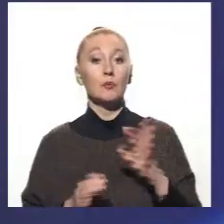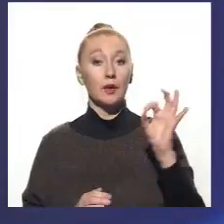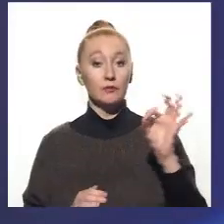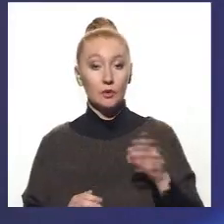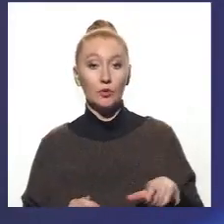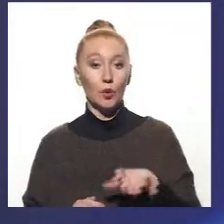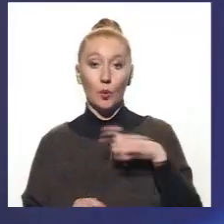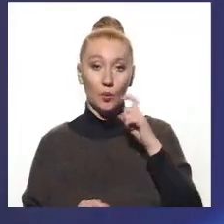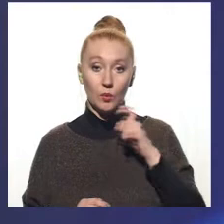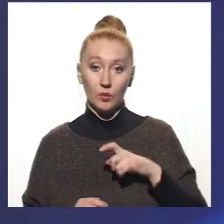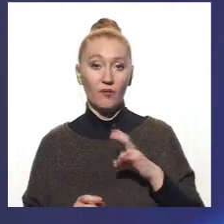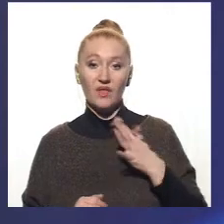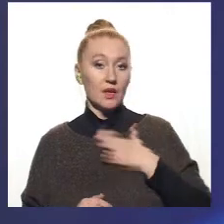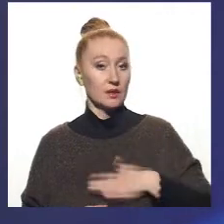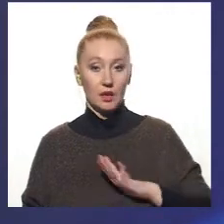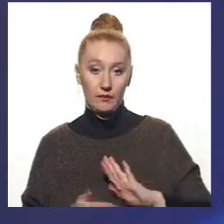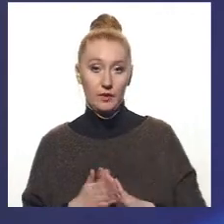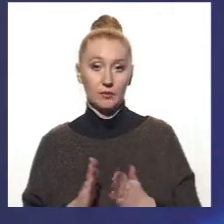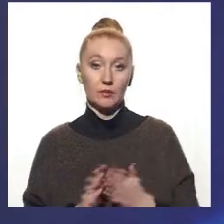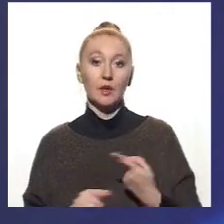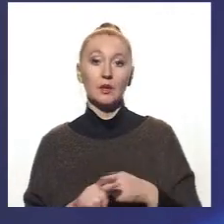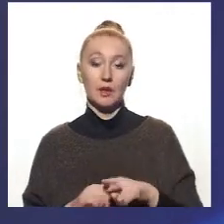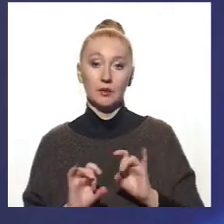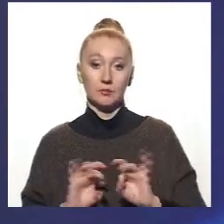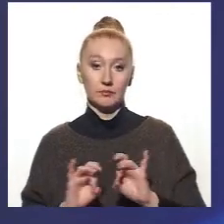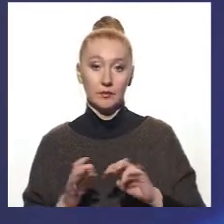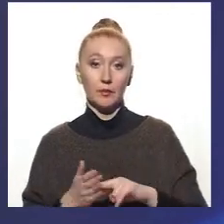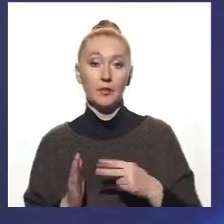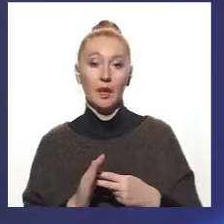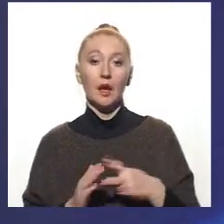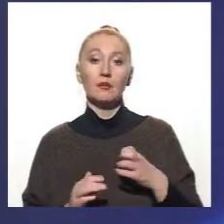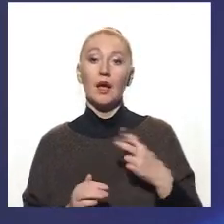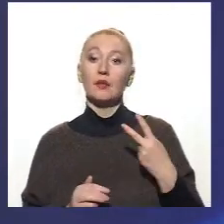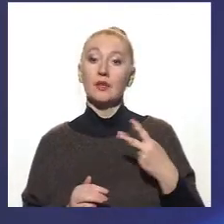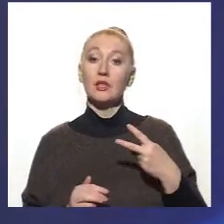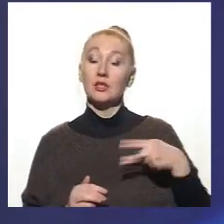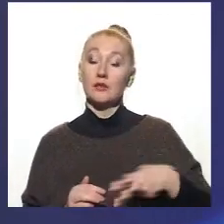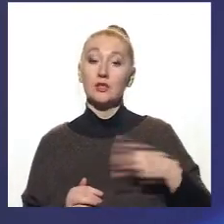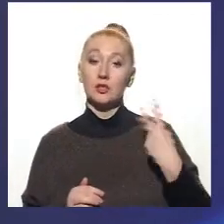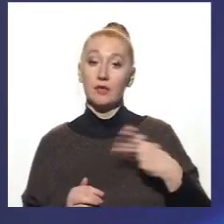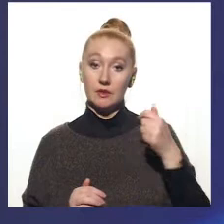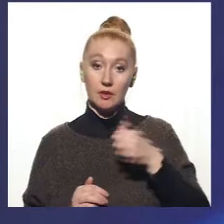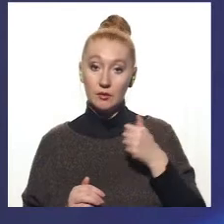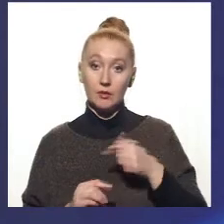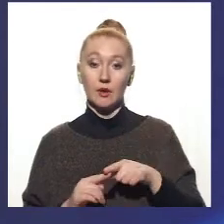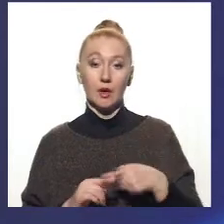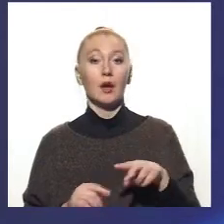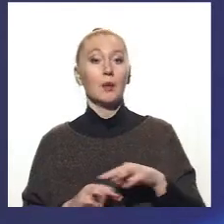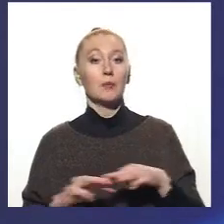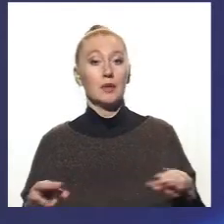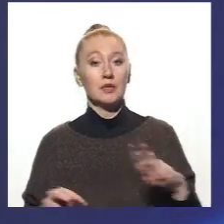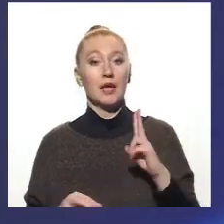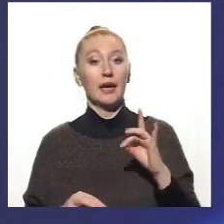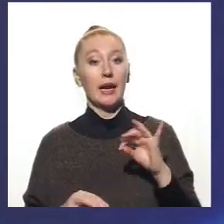95% доріг України в незадовільному стані. Таке, презентуючи плани на 2020-й, сказав міністр інфраструктури Владислав